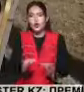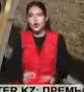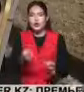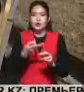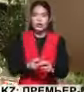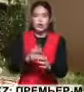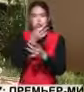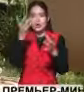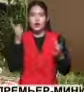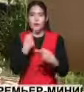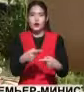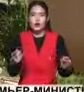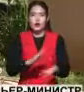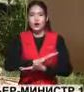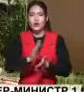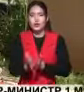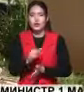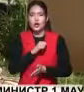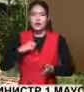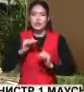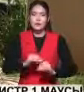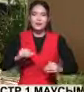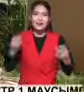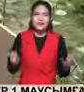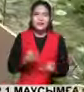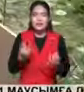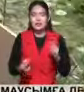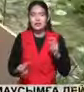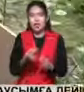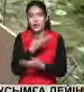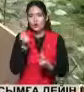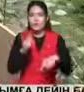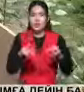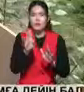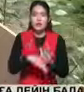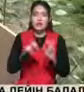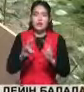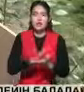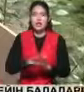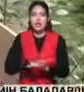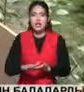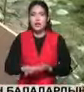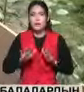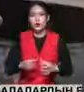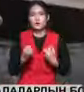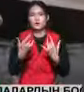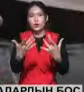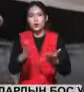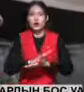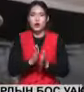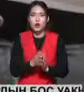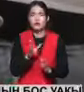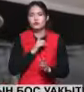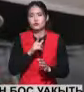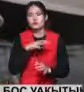мазмұнды іс-шаралар аз. Барының өзі балалар қызығушылығына сай келмейді. Қауіпсіздік пен санитарлық талап туралы жақ ашудың өзі